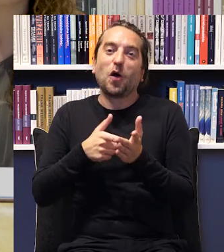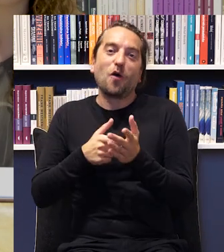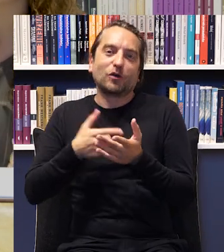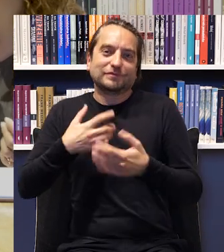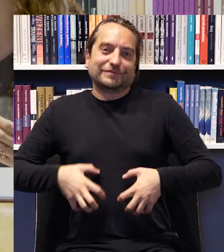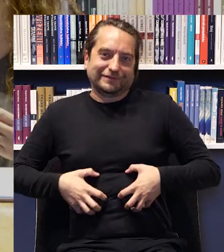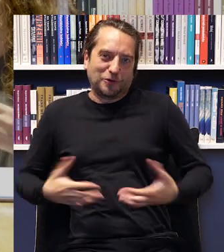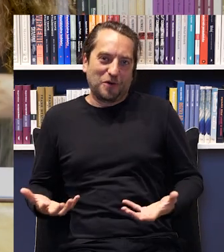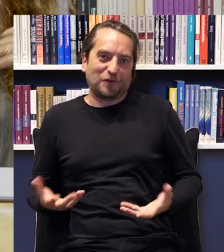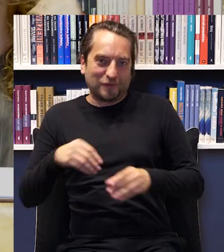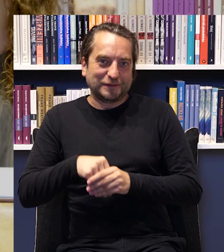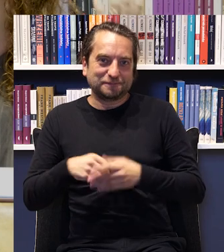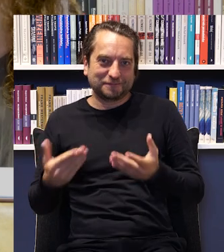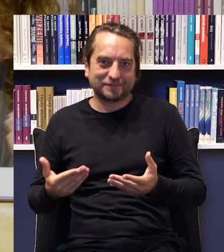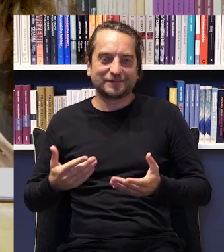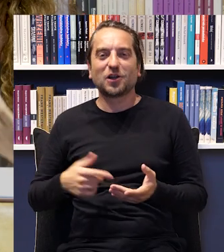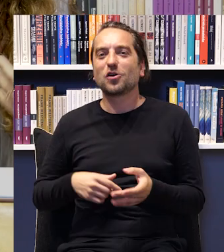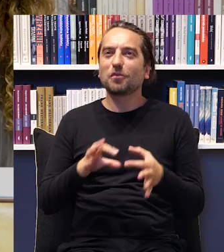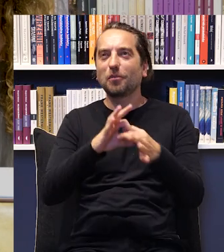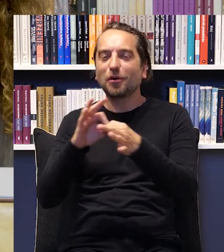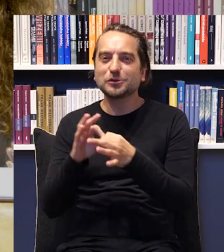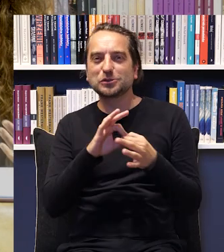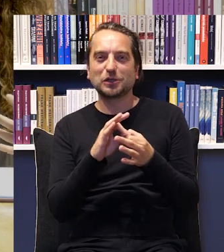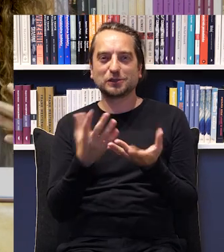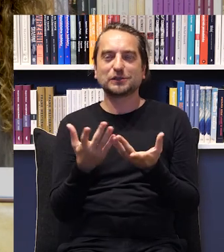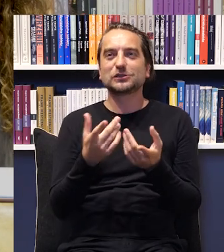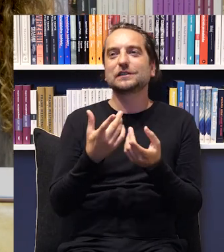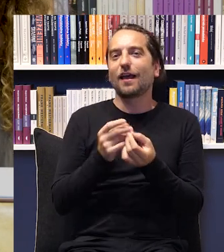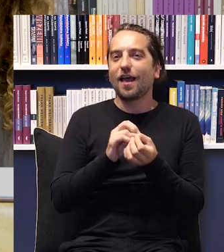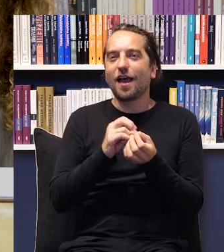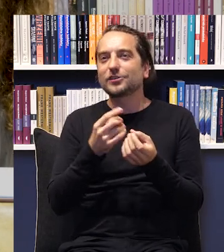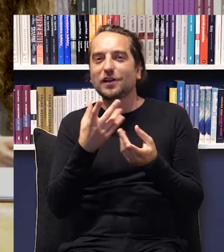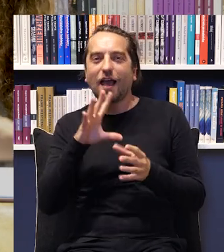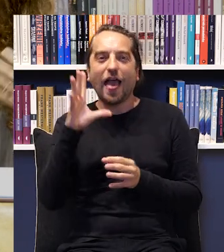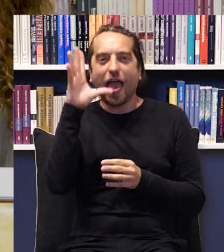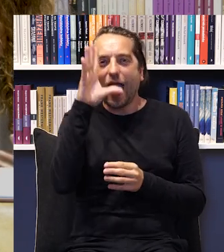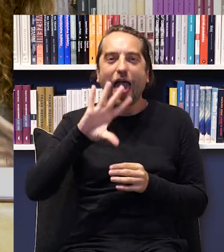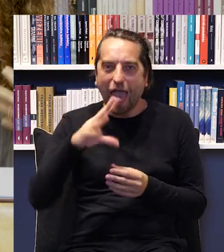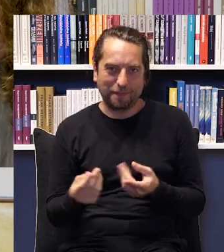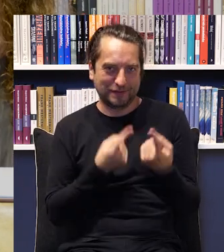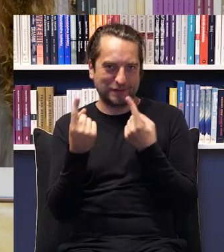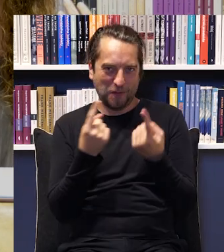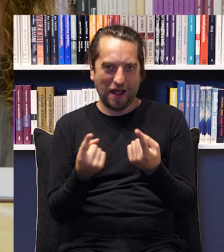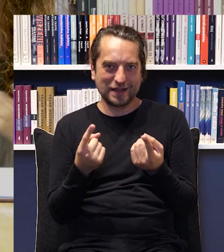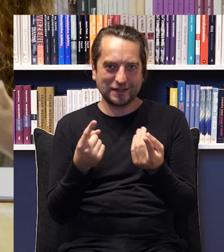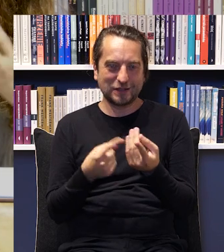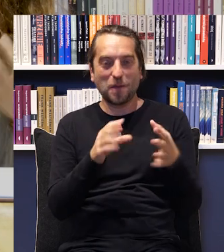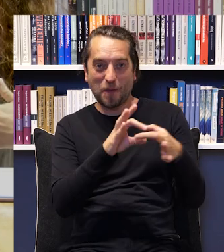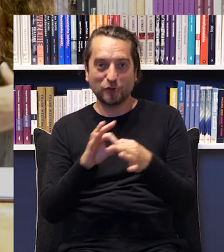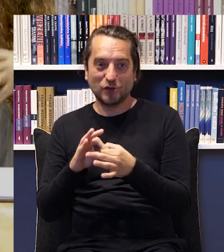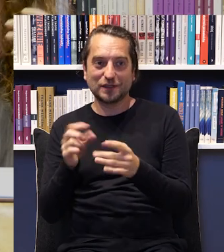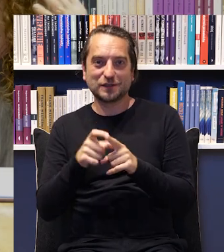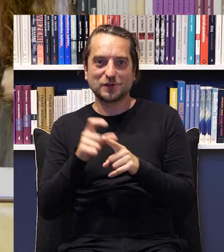strony takim surrealistycznym, takim absurdem, zabawą z tym absurdem, świetnie tym grasz i to właśnie